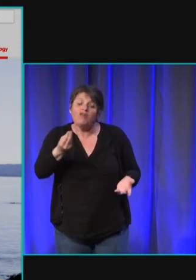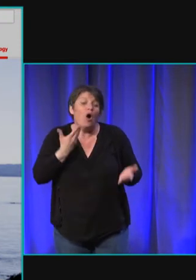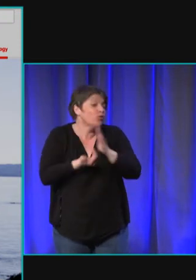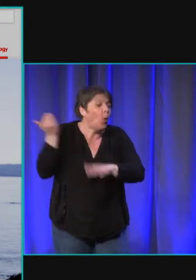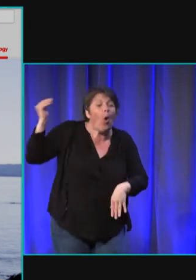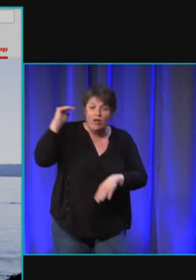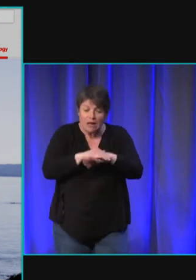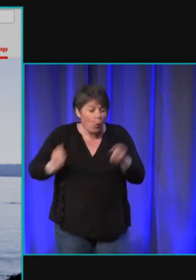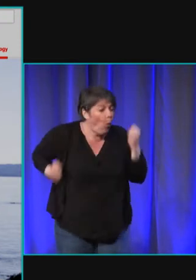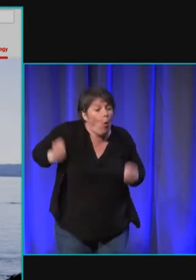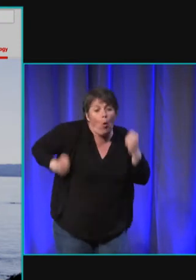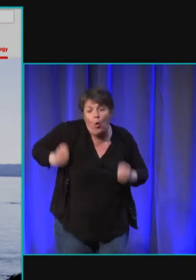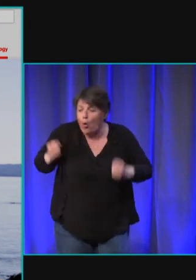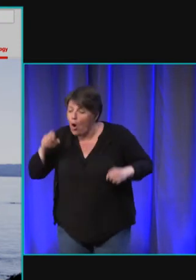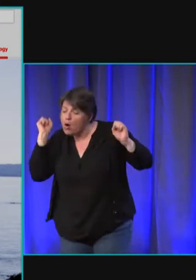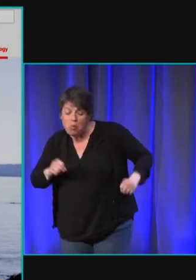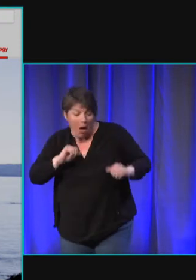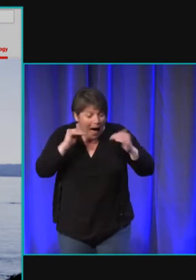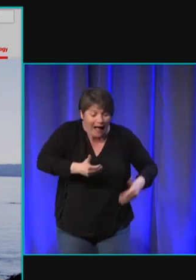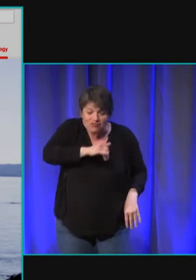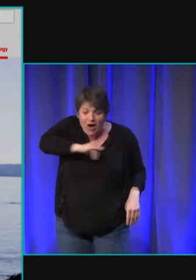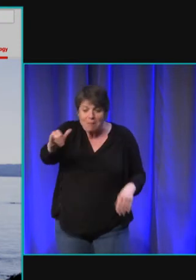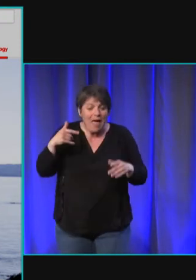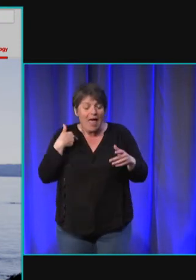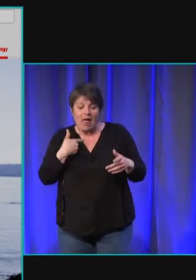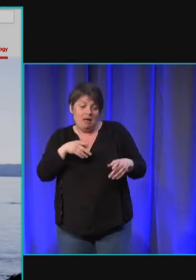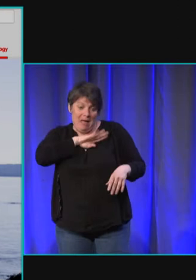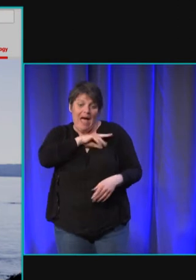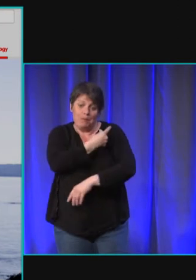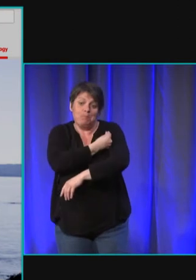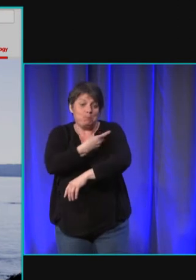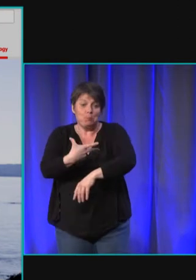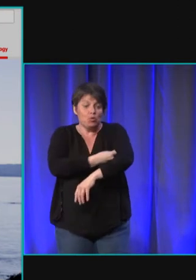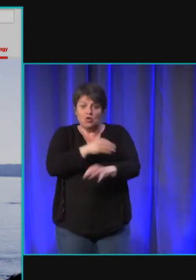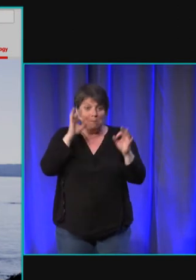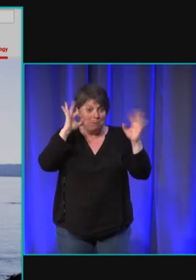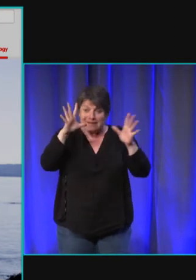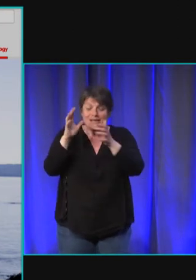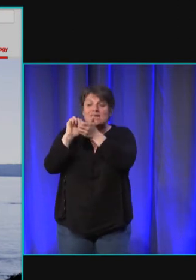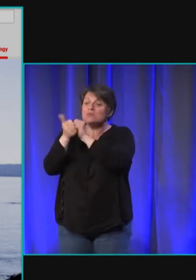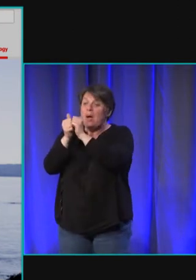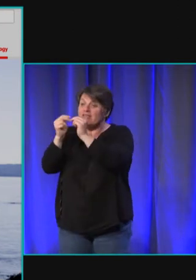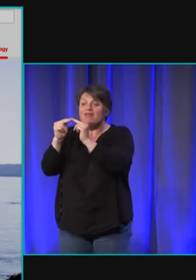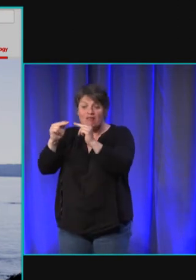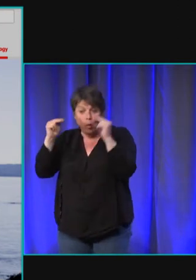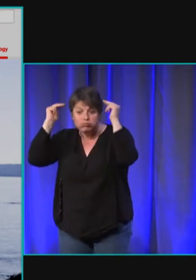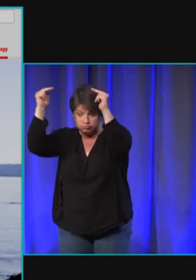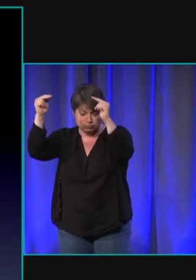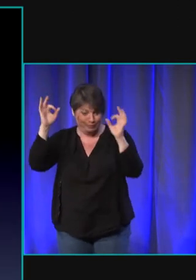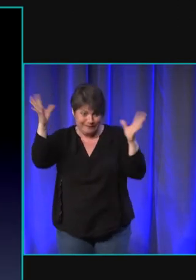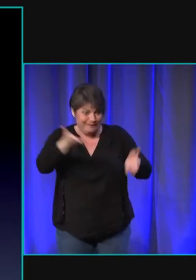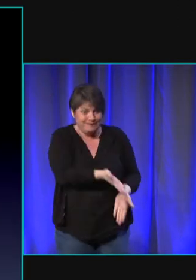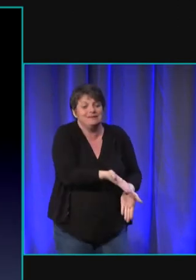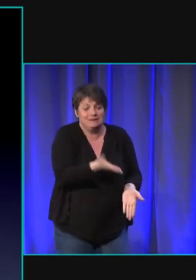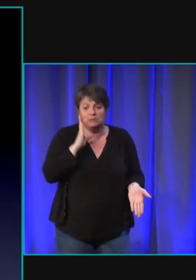sont inarrêtables, inépuisables, parce qu'ils ont des muscles qui sont comparables à ceux des athlètes endurants.